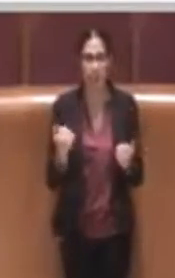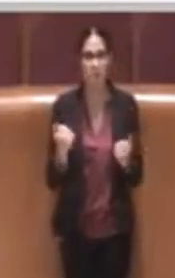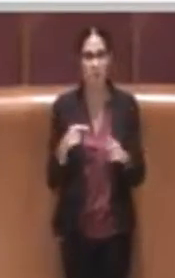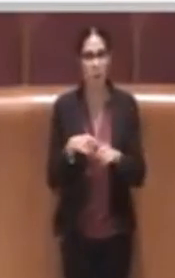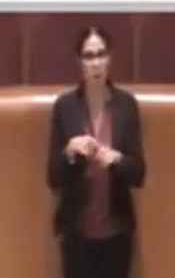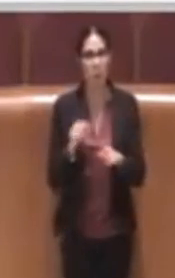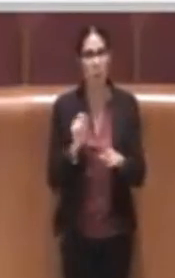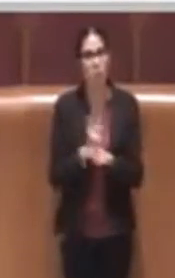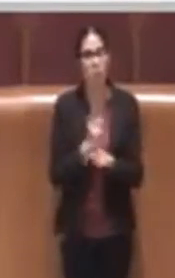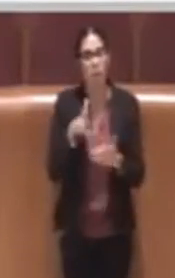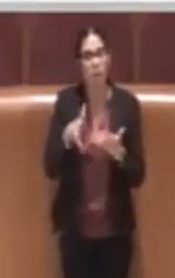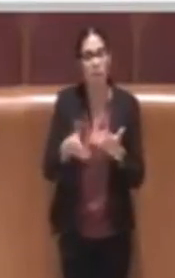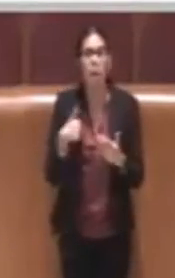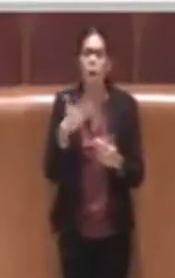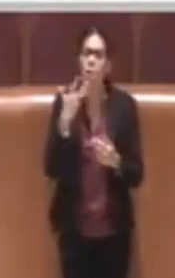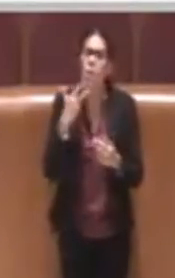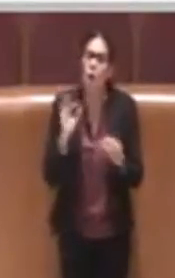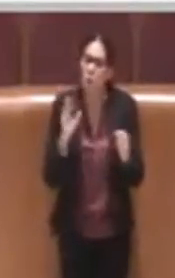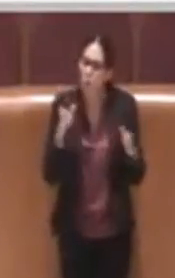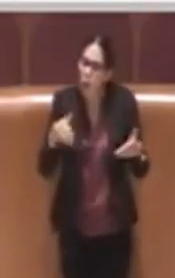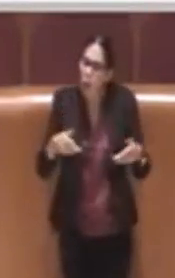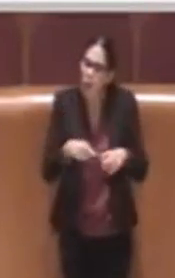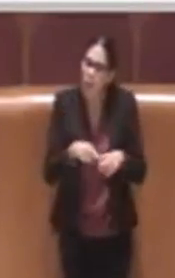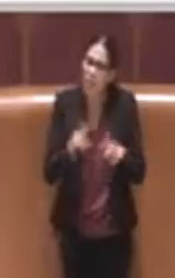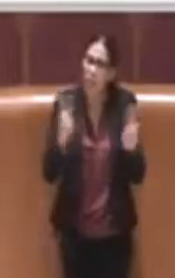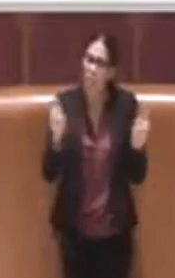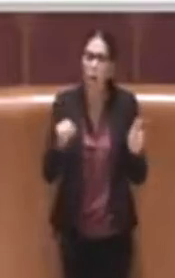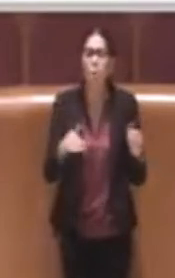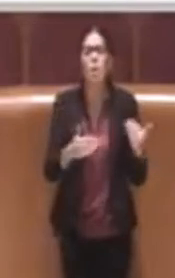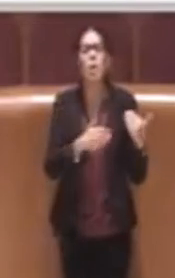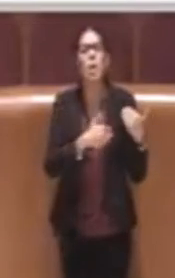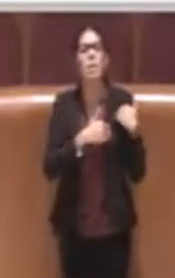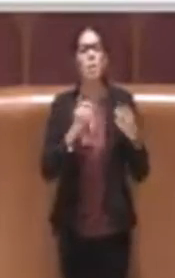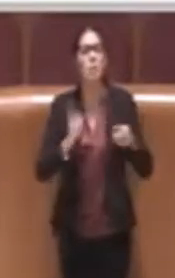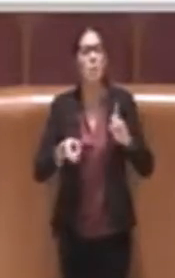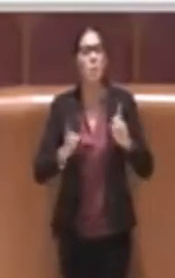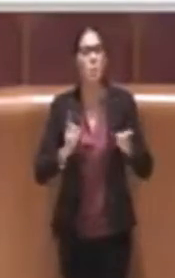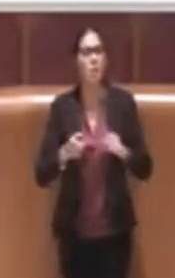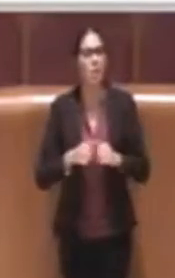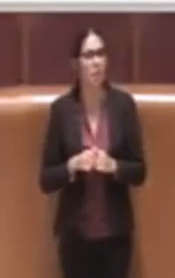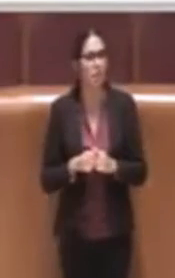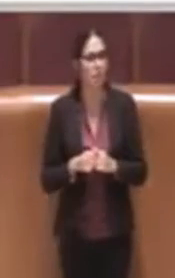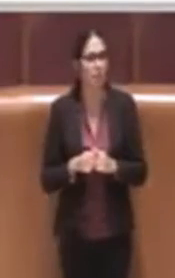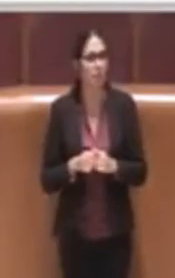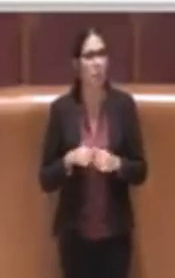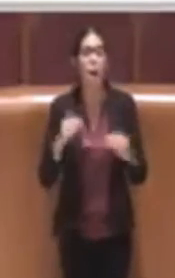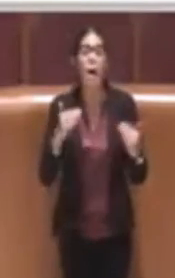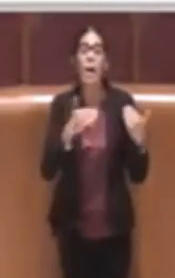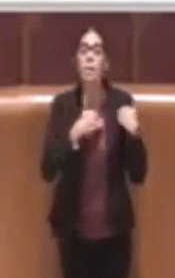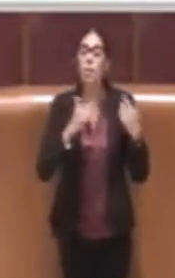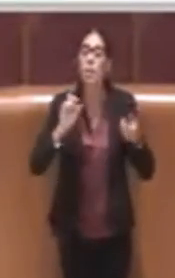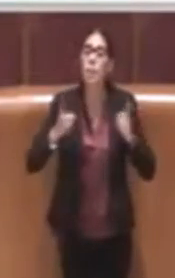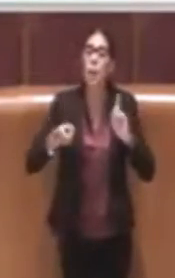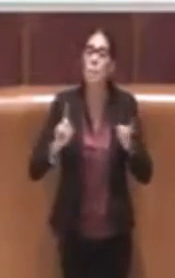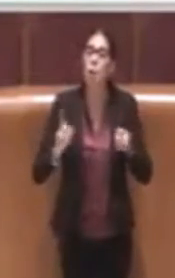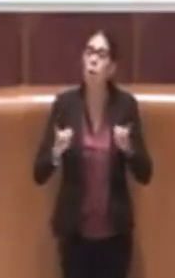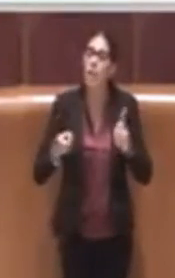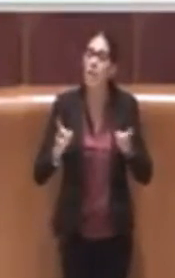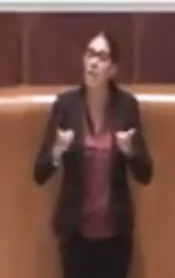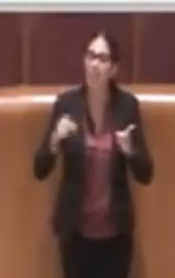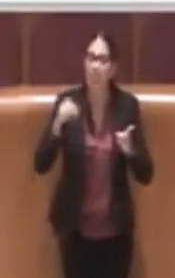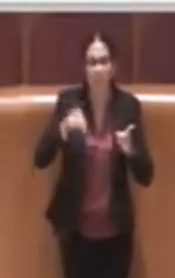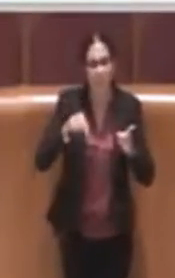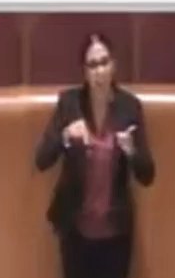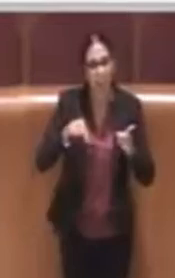della responsabilità politica. Di chi è la responsabilità politica di